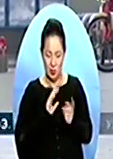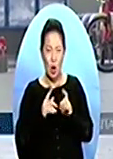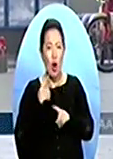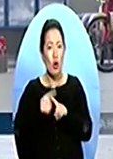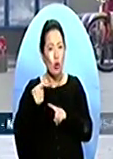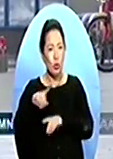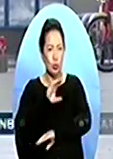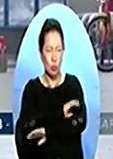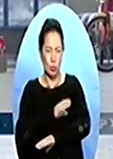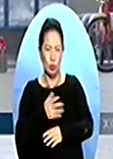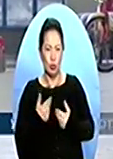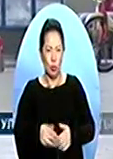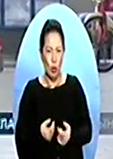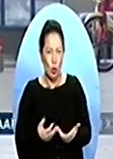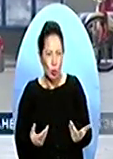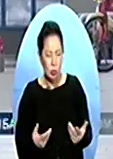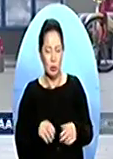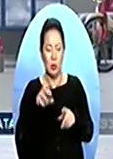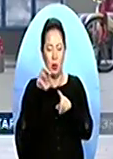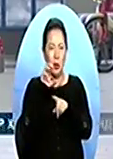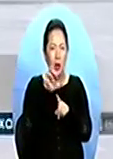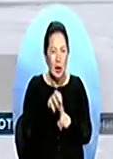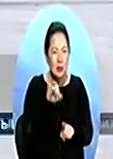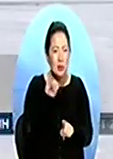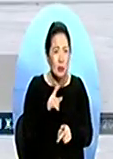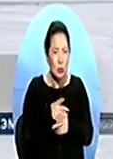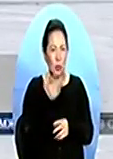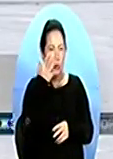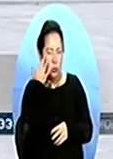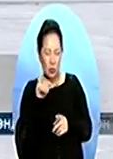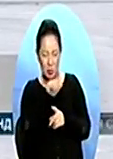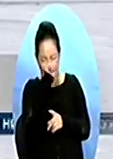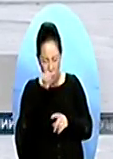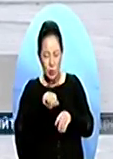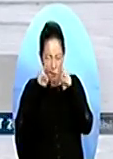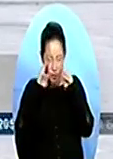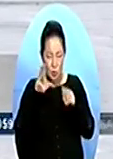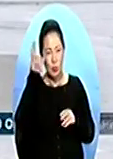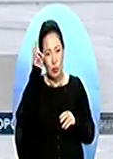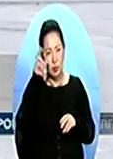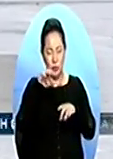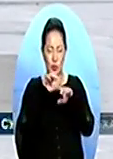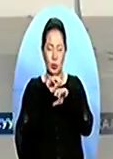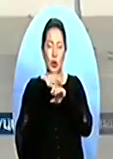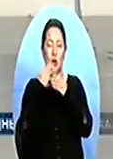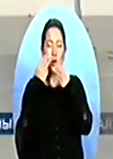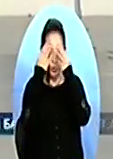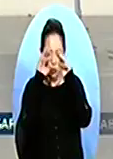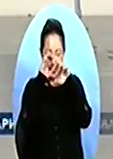нутгийн сургуулиуд ачааллаа дийлгэ болоод байгаа учраас ойрын хугацаанд асуудлыг шийдвэрлэнэ гэдгийг боловсрол, соёл, шинжлэх ухаан,